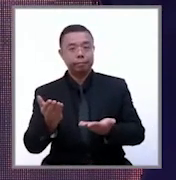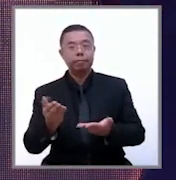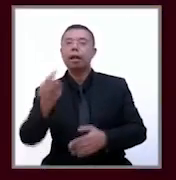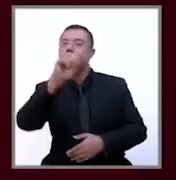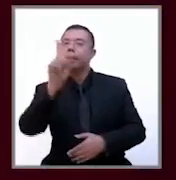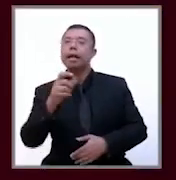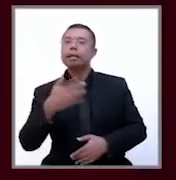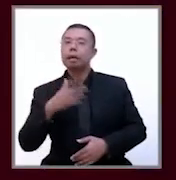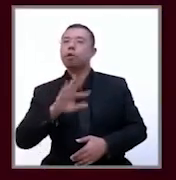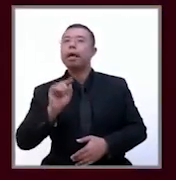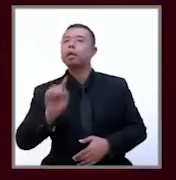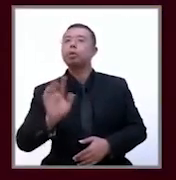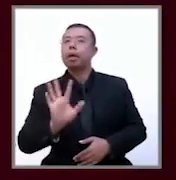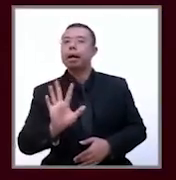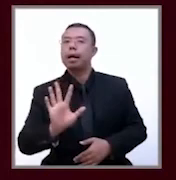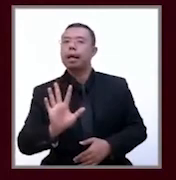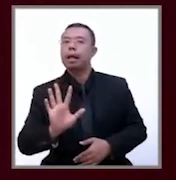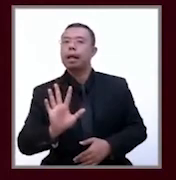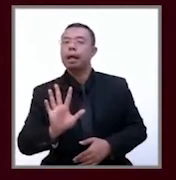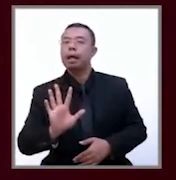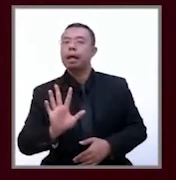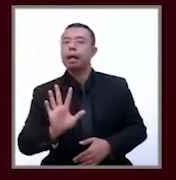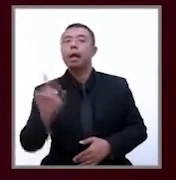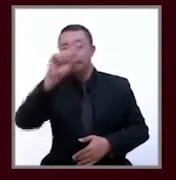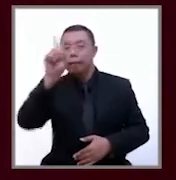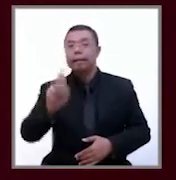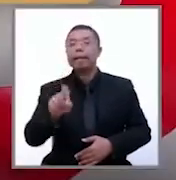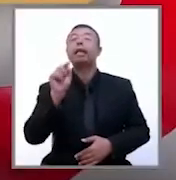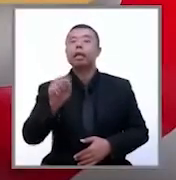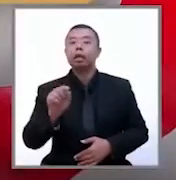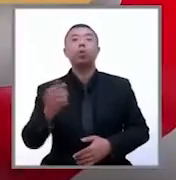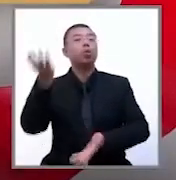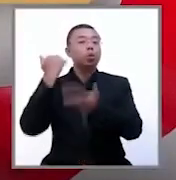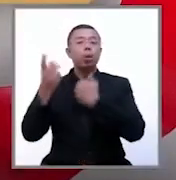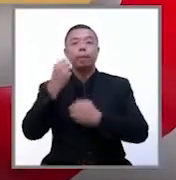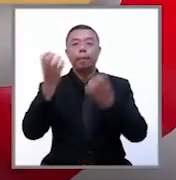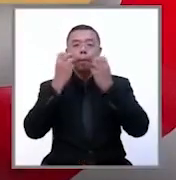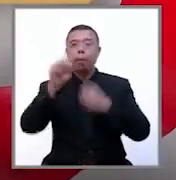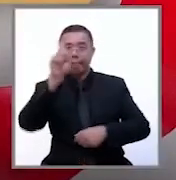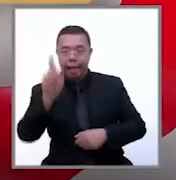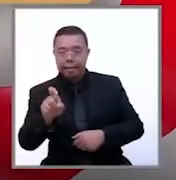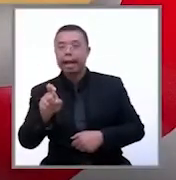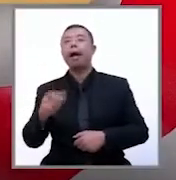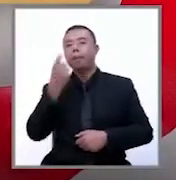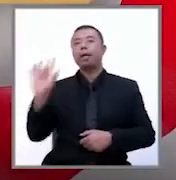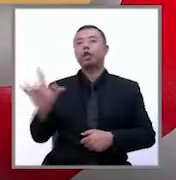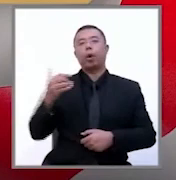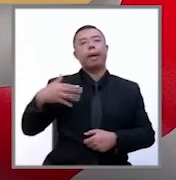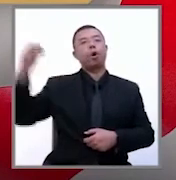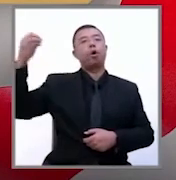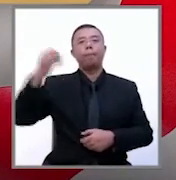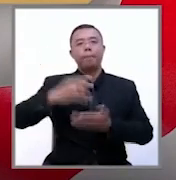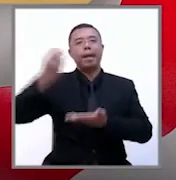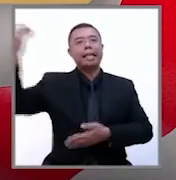pertanyaan saya bukan itu pertanyaannya itu dulu Pak Prabowo bertanya katanya Pak Jokowi nak mau ngimpor